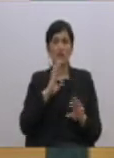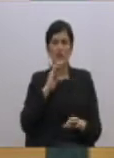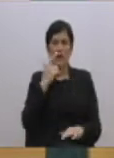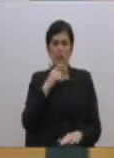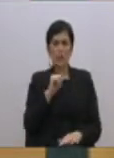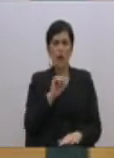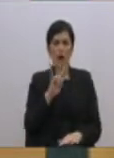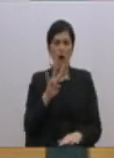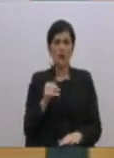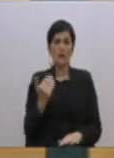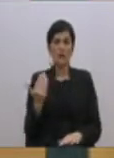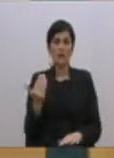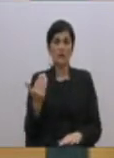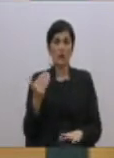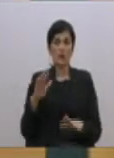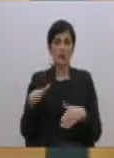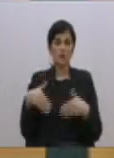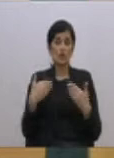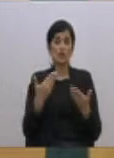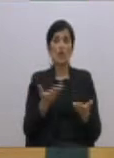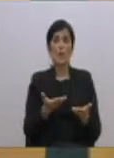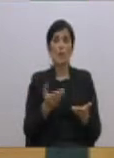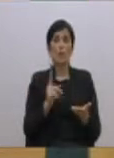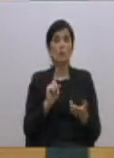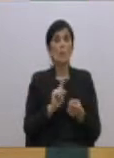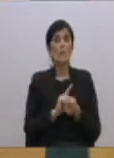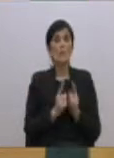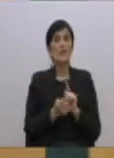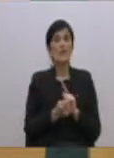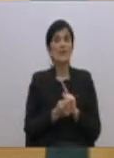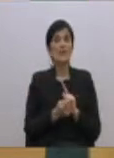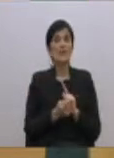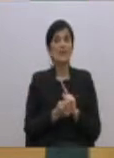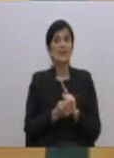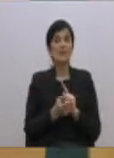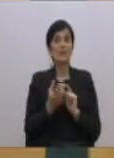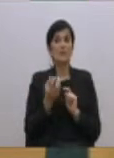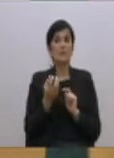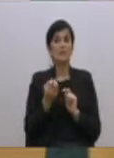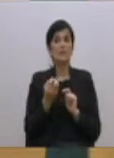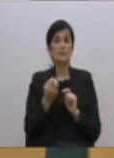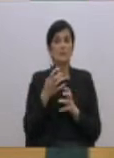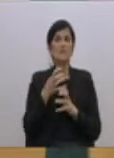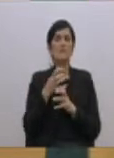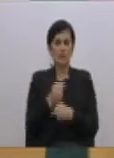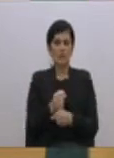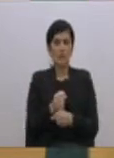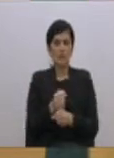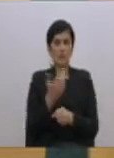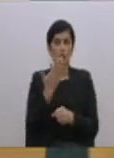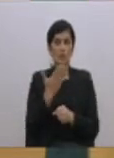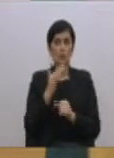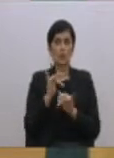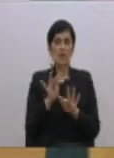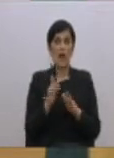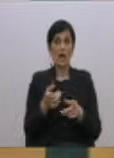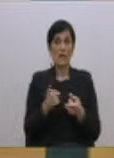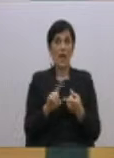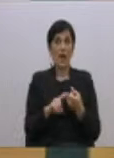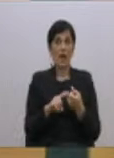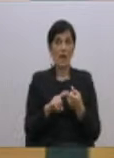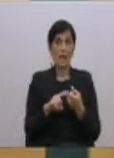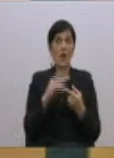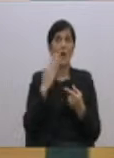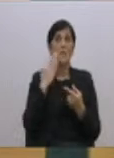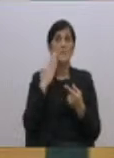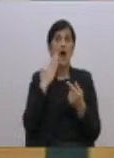ანას შემოთავაზება იყო, რომ პირიქით კიდევ უფრო შევზღუდოთ, თუ კი საქმე ეხება მართალი